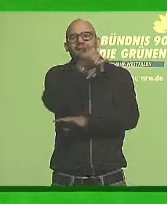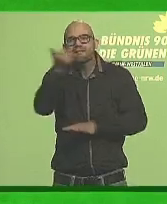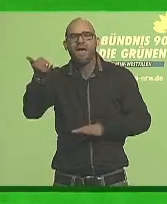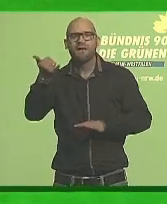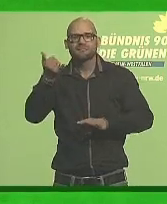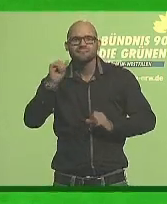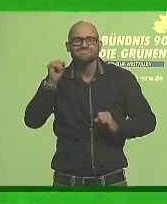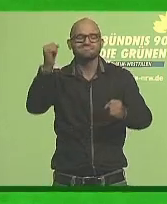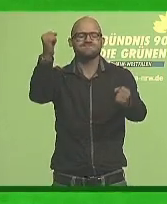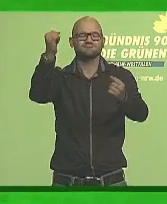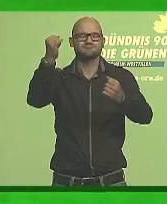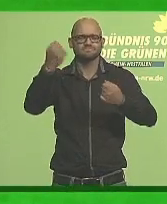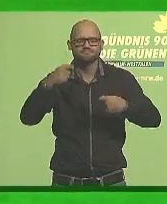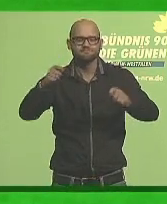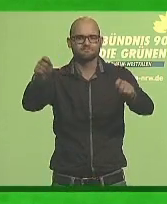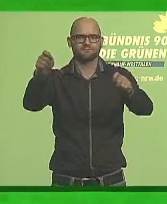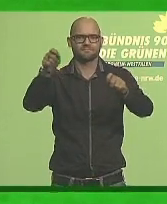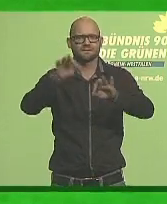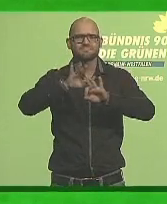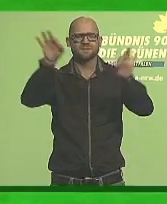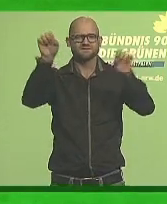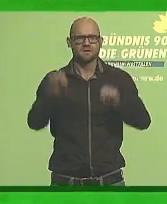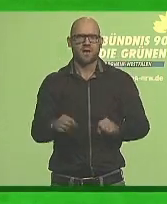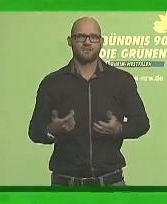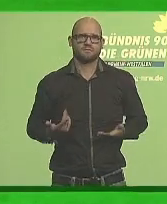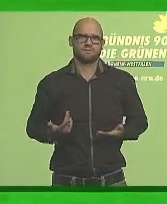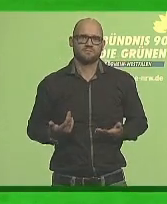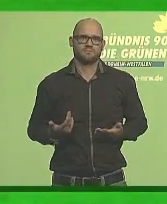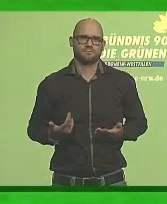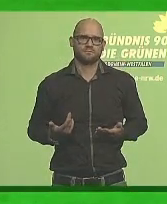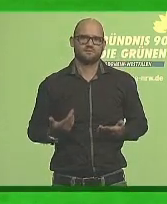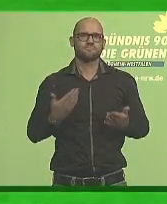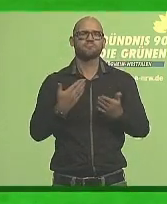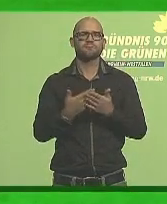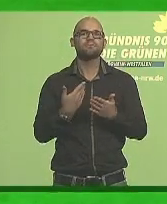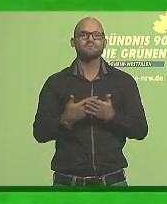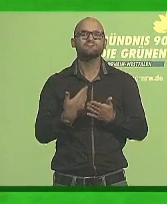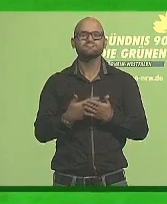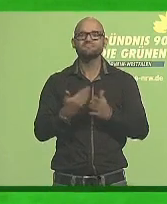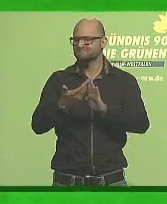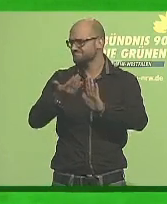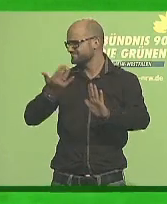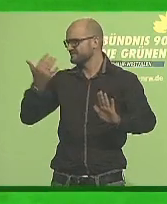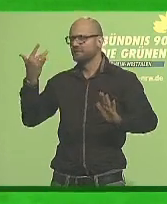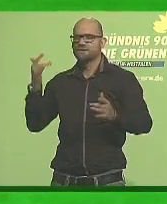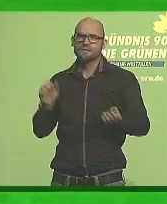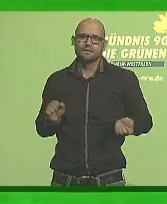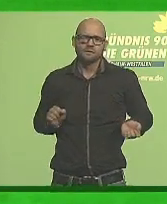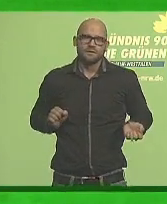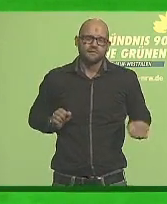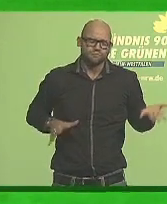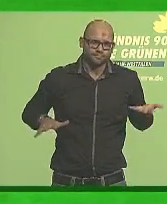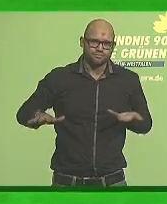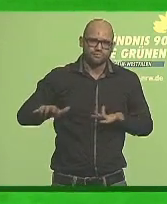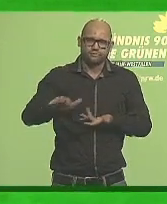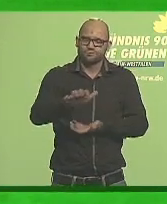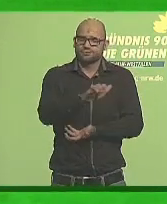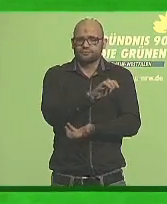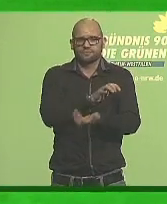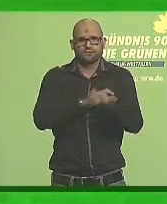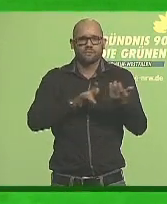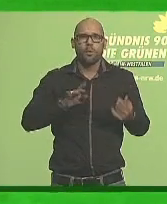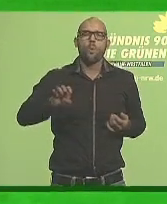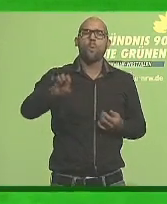heute dafür, dass es nach Verheerungen unglaublicher Art, die dieser Kontinent erlebt